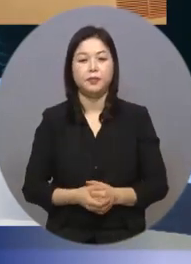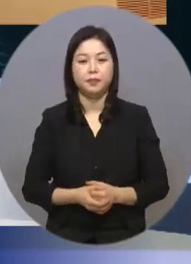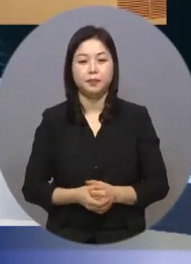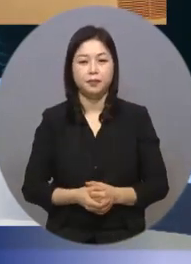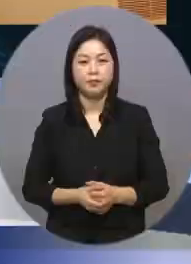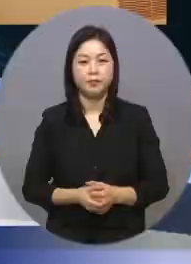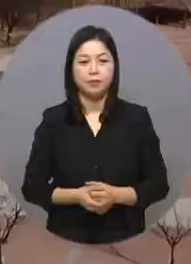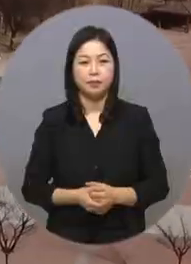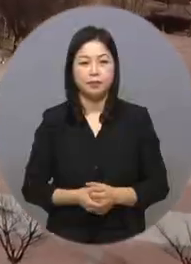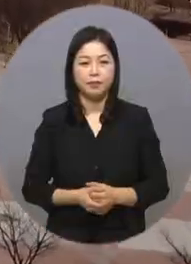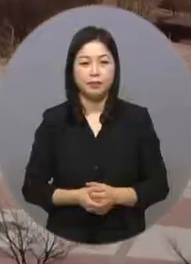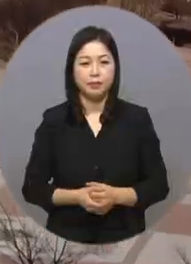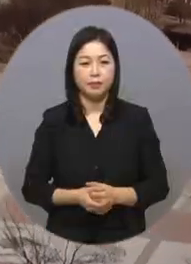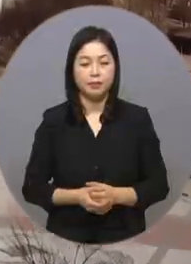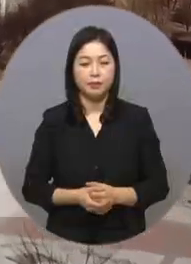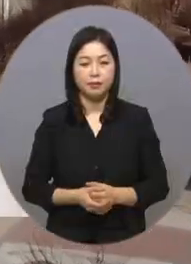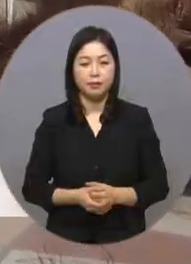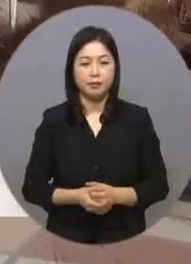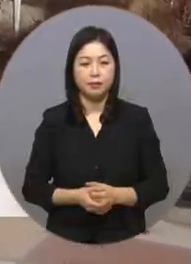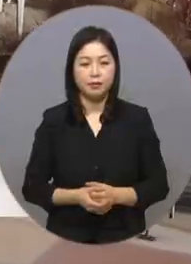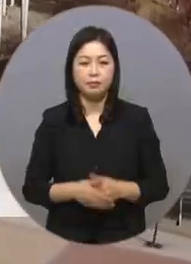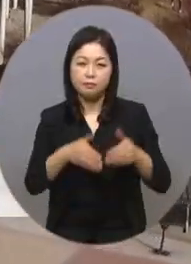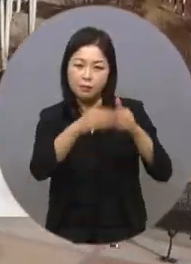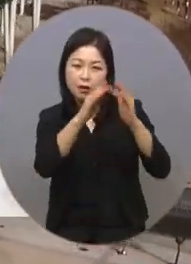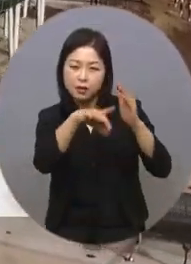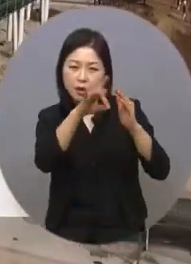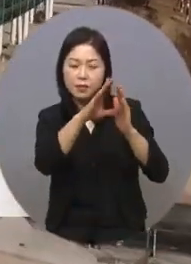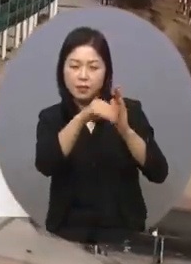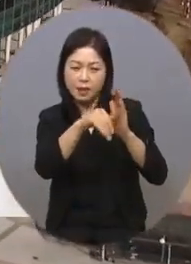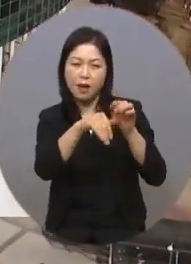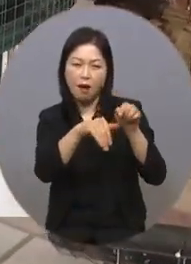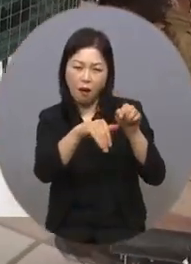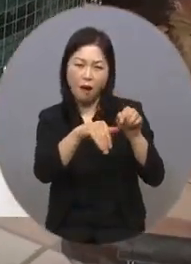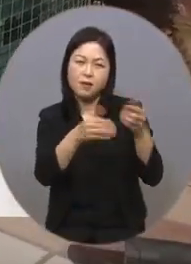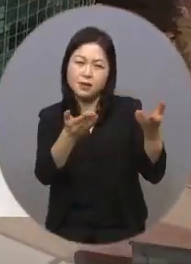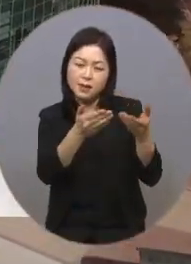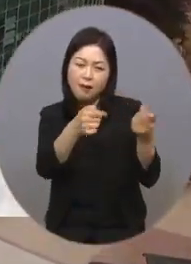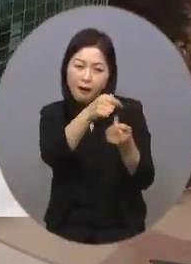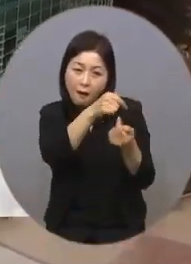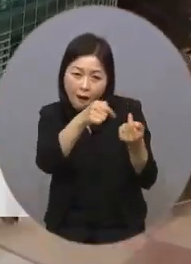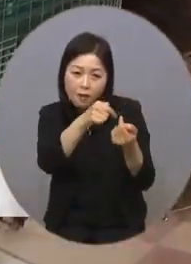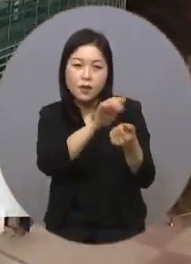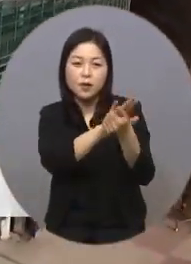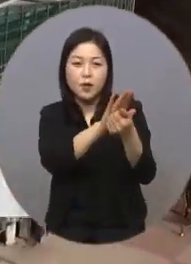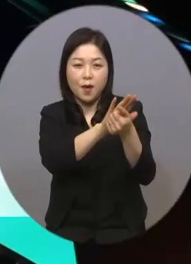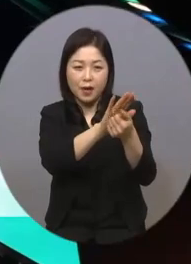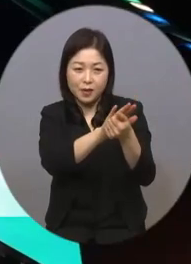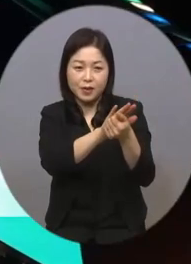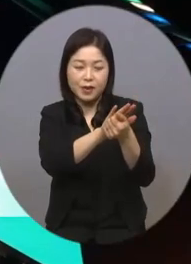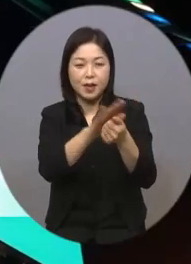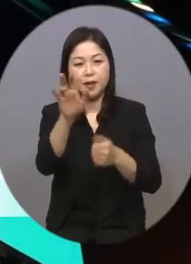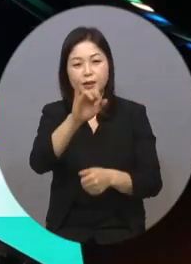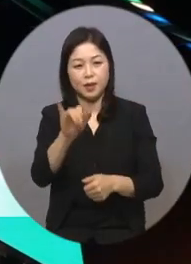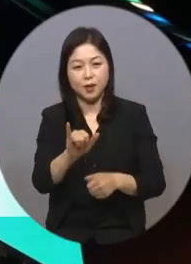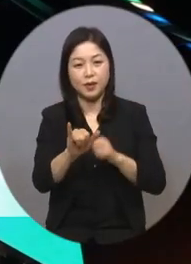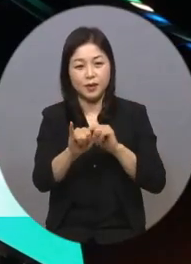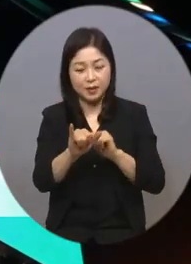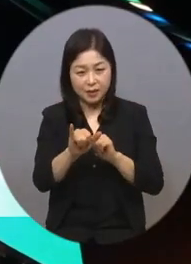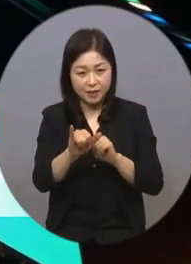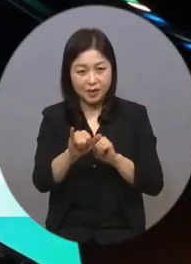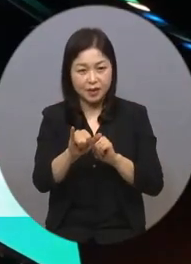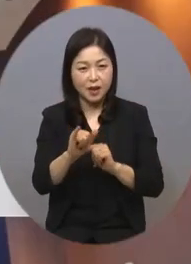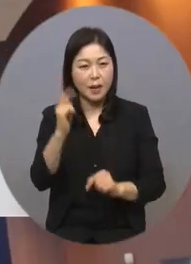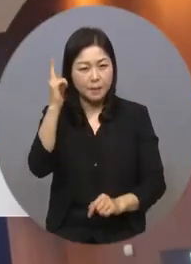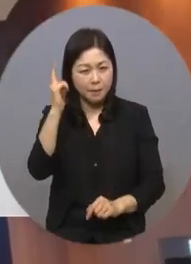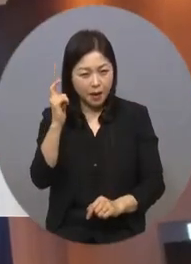보도합니다. 창업 초기 스타트업 기업들의 성장 동력을 제공해줄 전국 스타트업